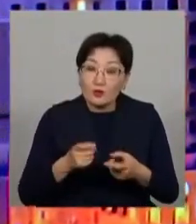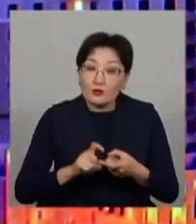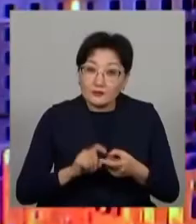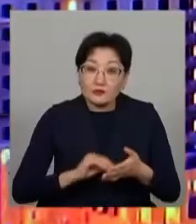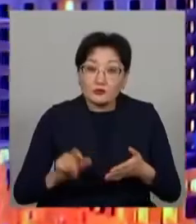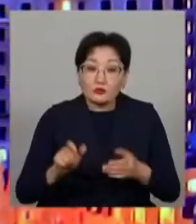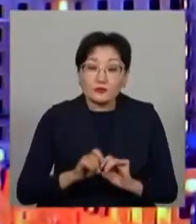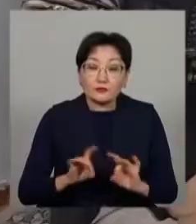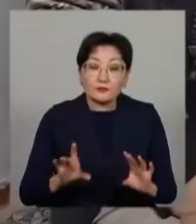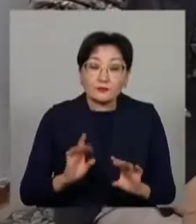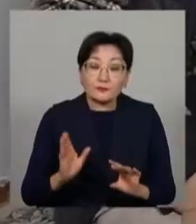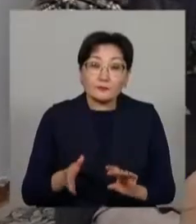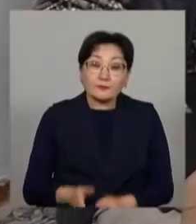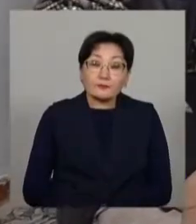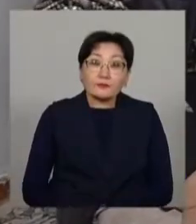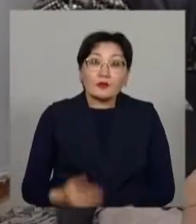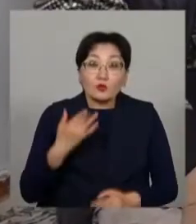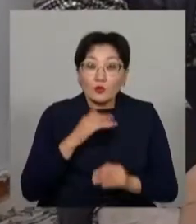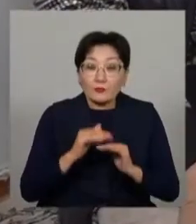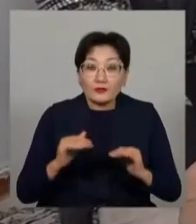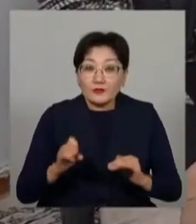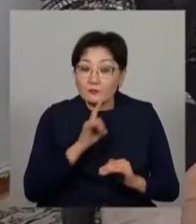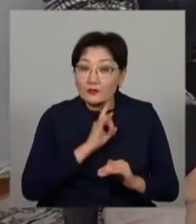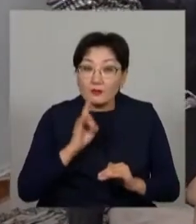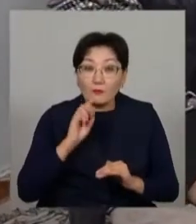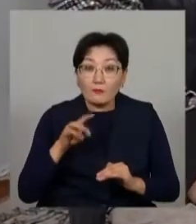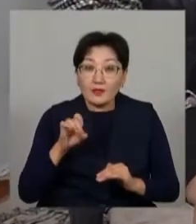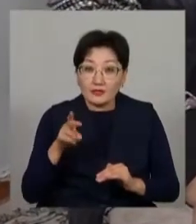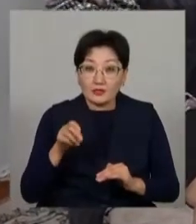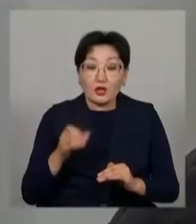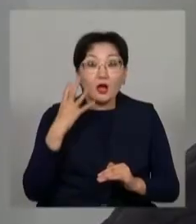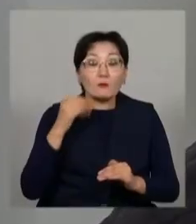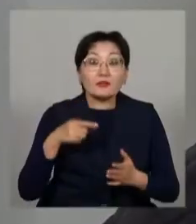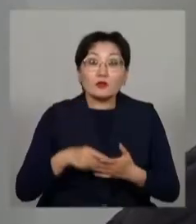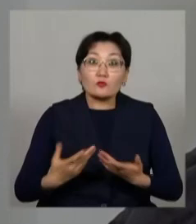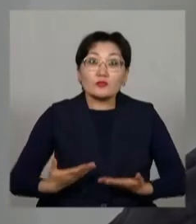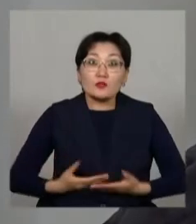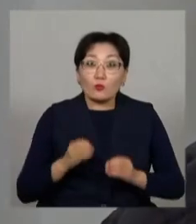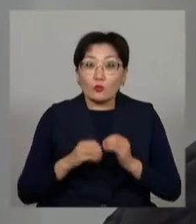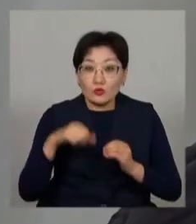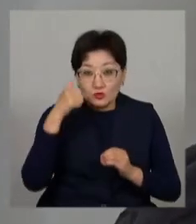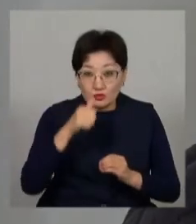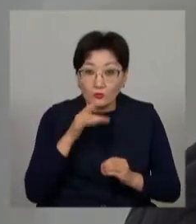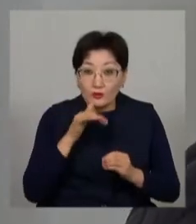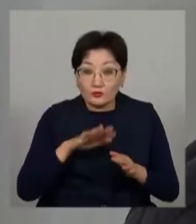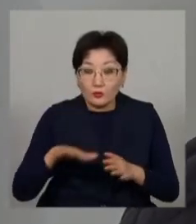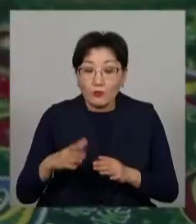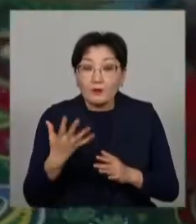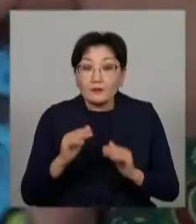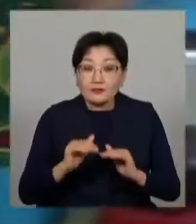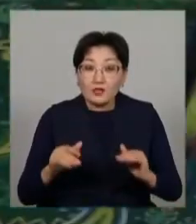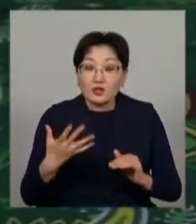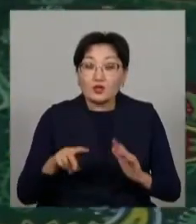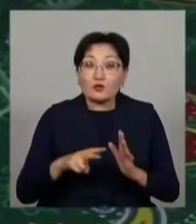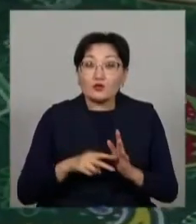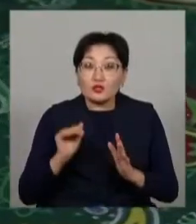тарқатады. Көп балалы ана Мереке Әбдіғаппар қызының Алматыда тұрып жатқанына 10 жылдың жүзі болыпты. 5 баласына